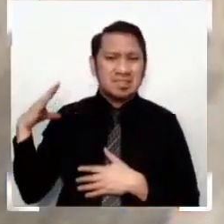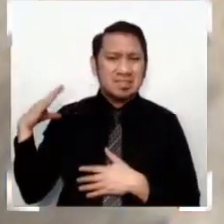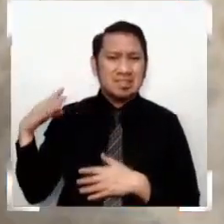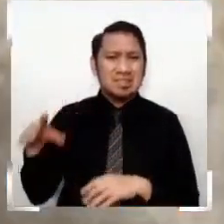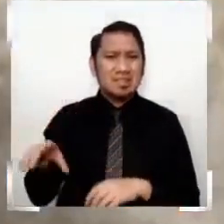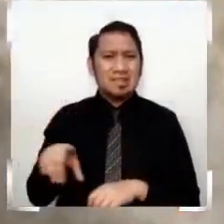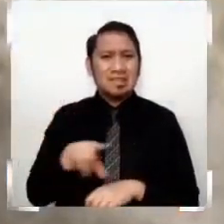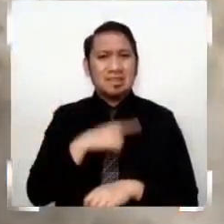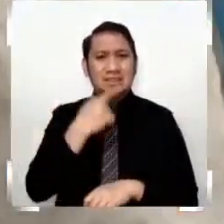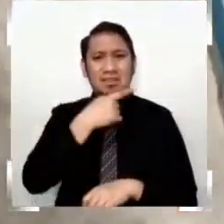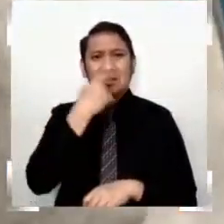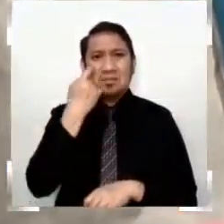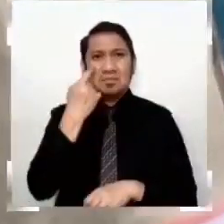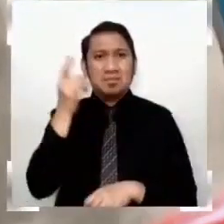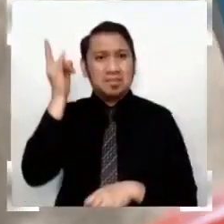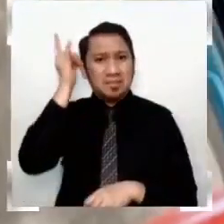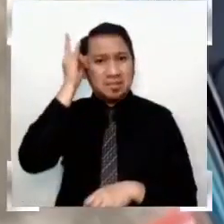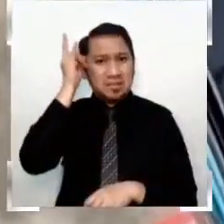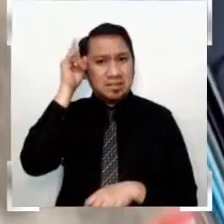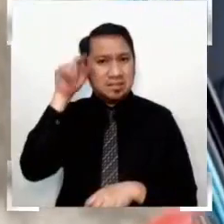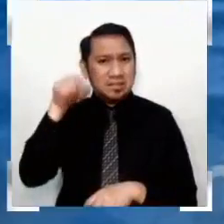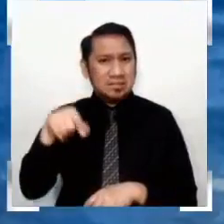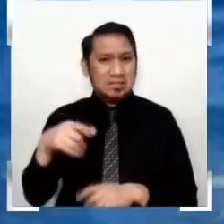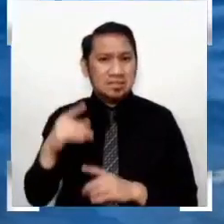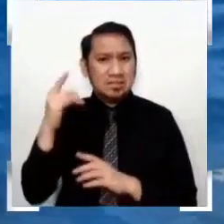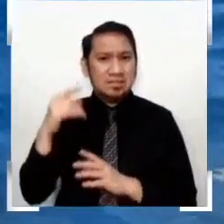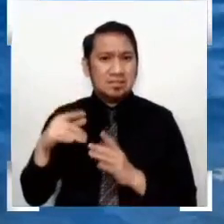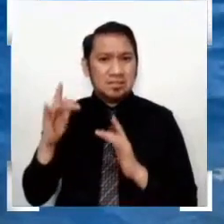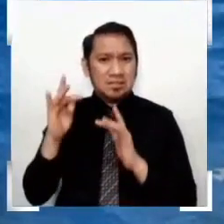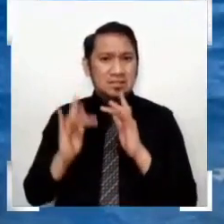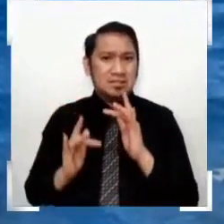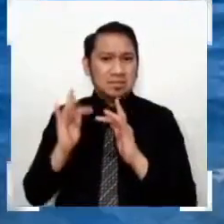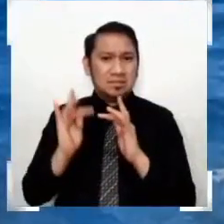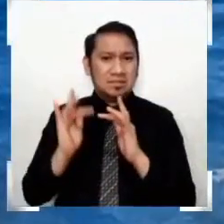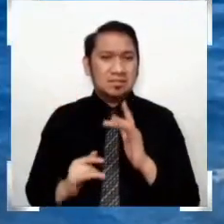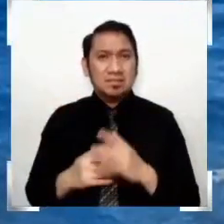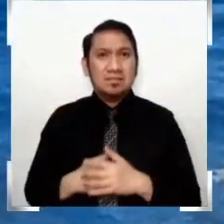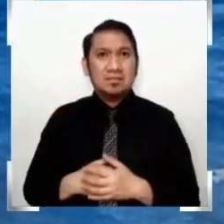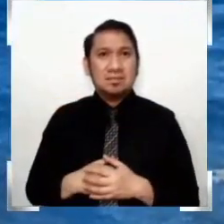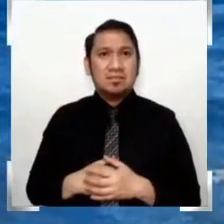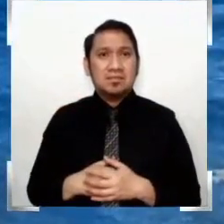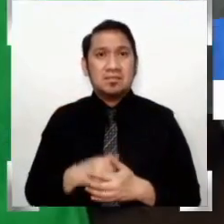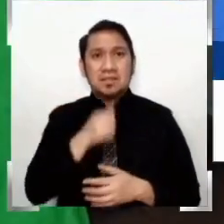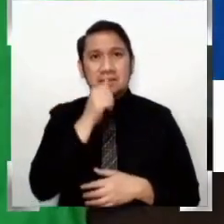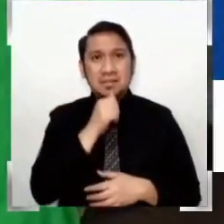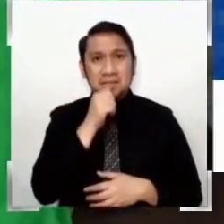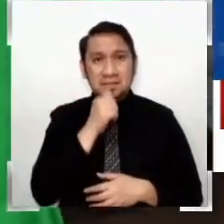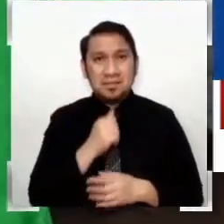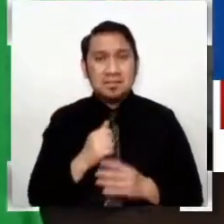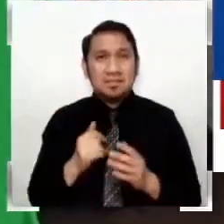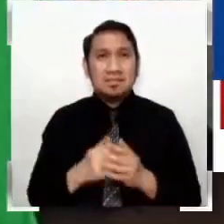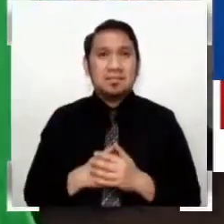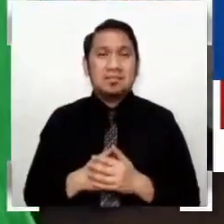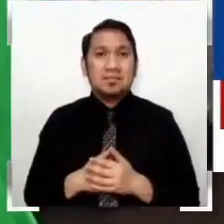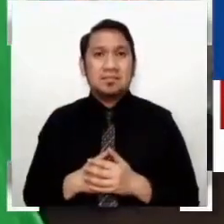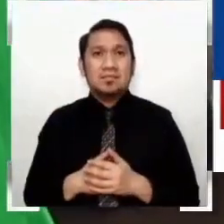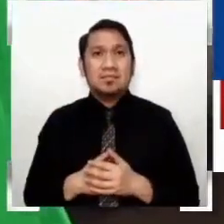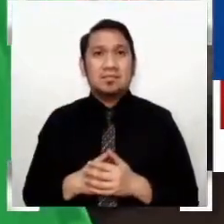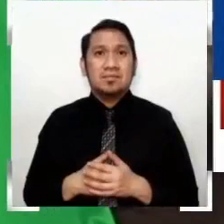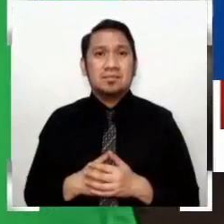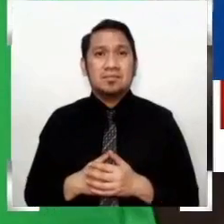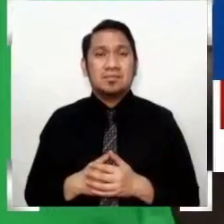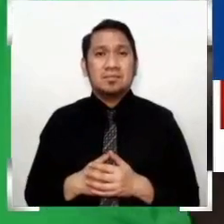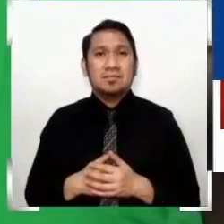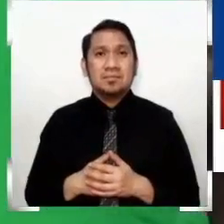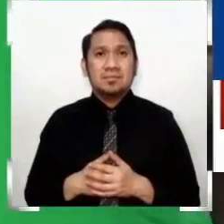problema sa network signal. Wala ating oras. Okay na ba makintay? Basta ma-register. Sa speed test na palaga namin, mataas